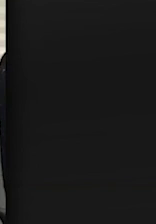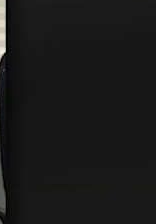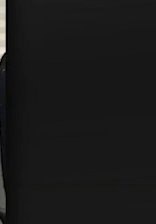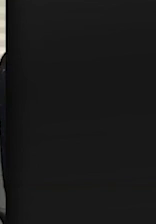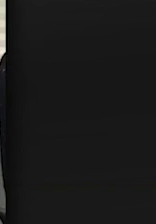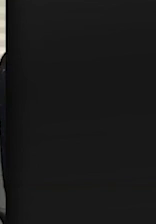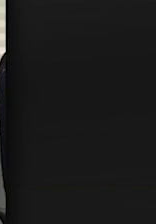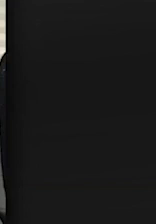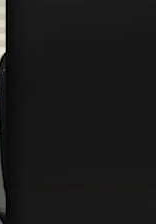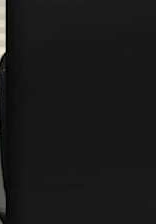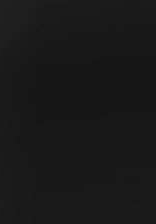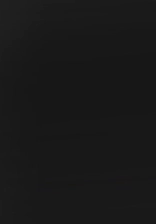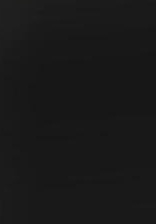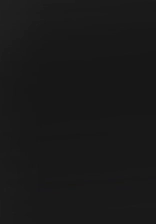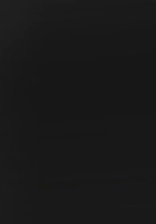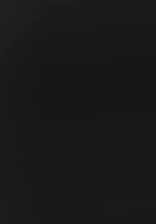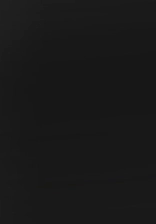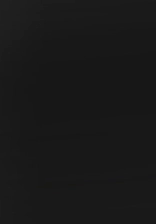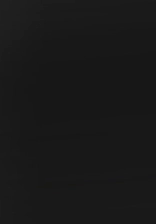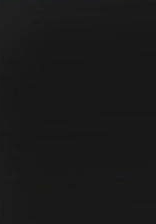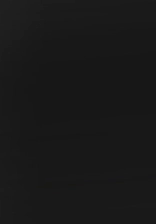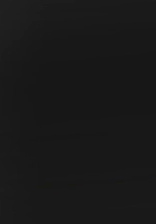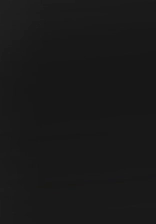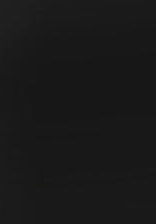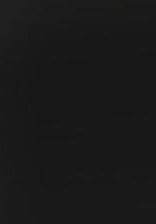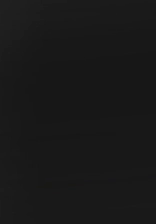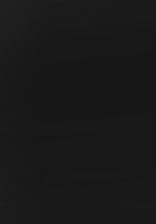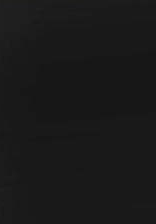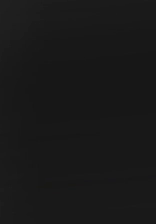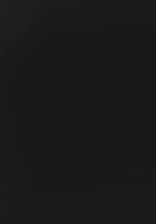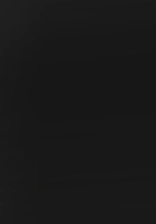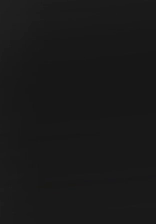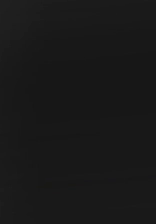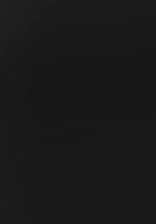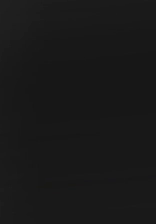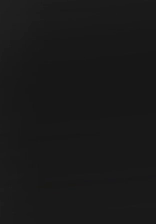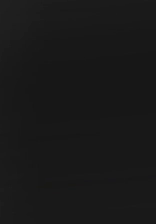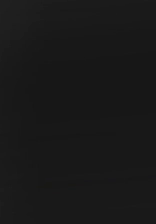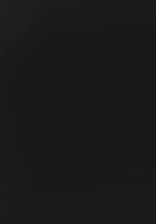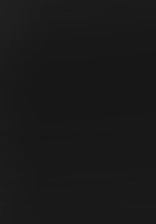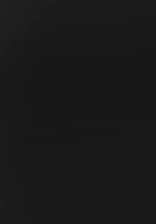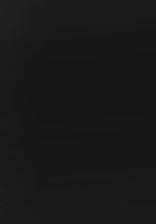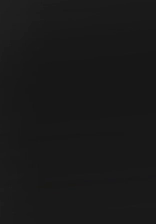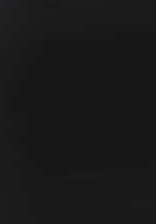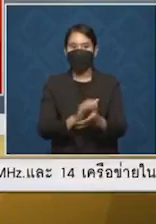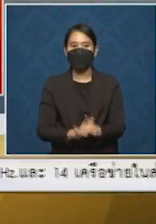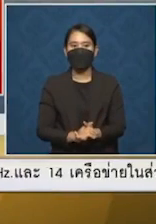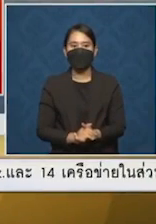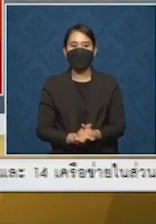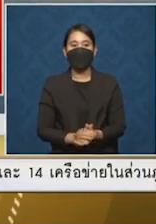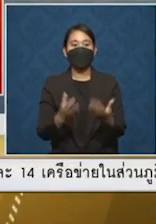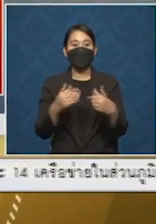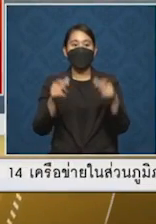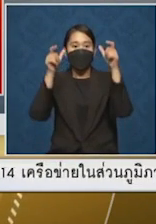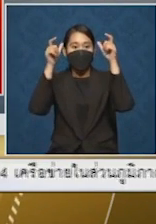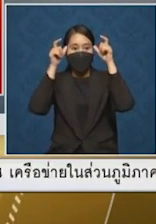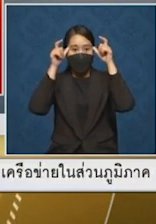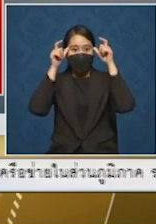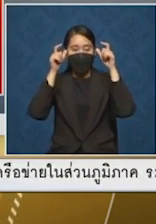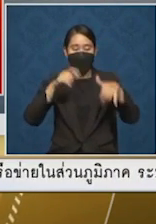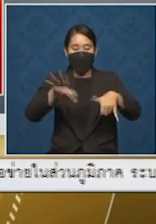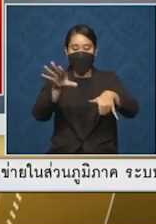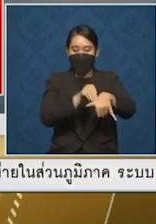งข้างมากในสภาหากต้องการให้ผ่านกฎหมายใดหรือว่าลงมติในฐานะฝ่ายบริหารต้องใช้เสียงที่มีเพื่อให้ชนะในเรื่